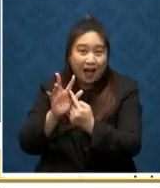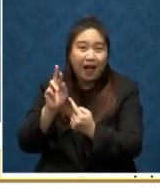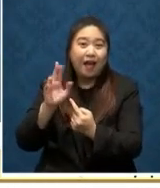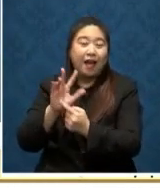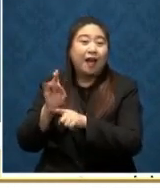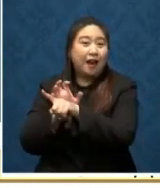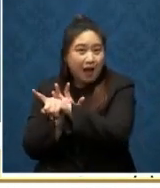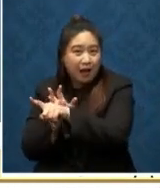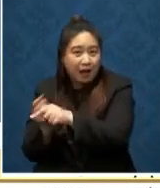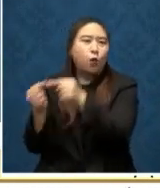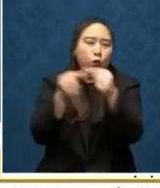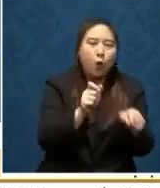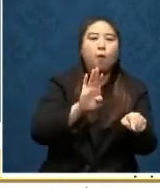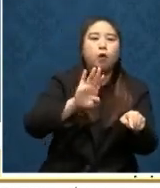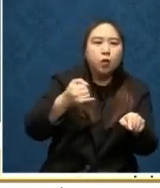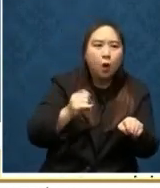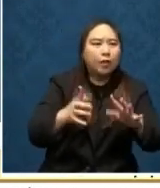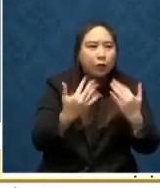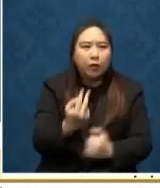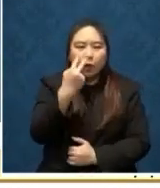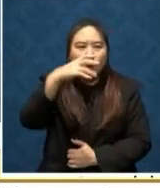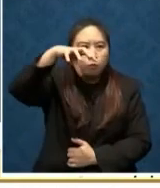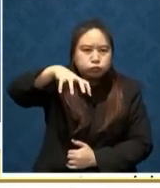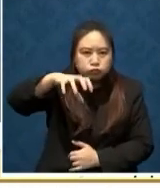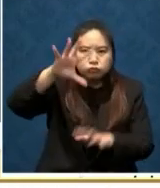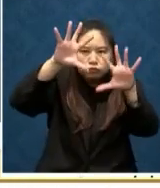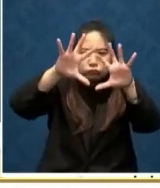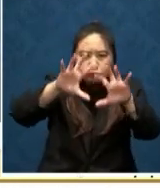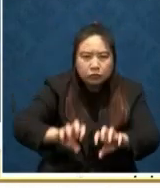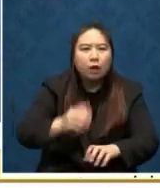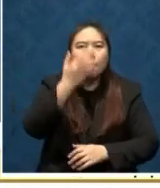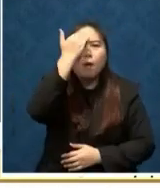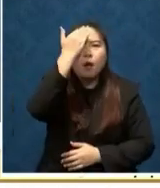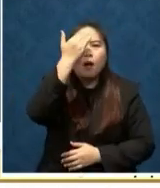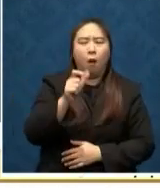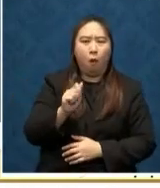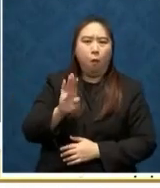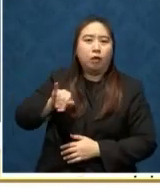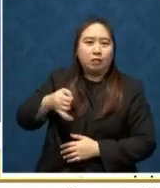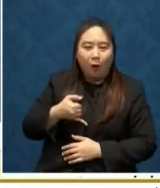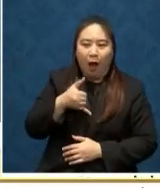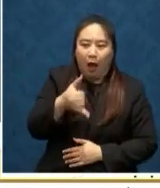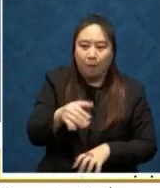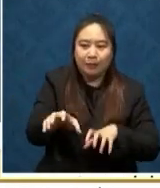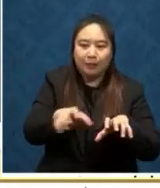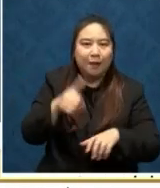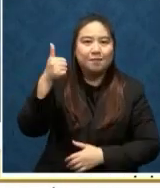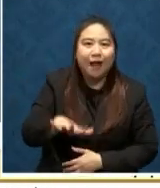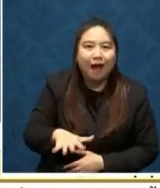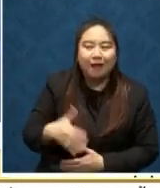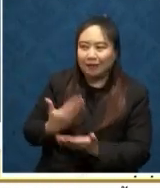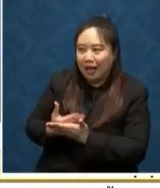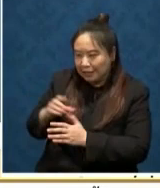ภาที่ทานเห็นอาคารต่ๆ เริมสดทรการเวลาเพราอบประจอไม่สามารถเขาไปดมการได้ตั้งงบประมาณการพันาก็ไม่